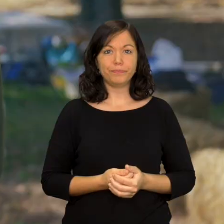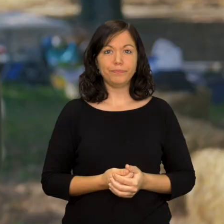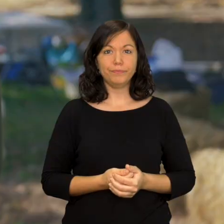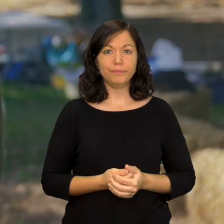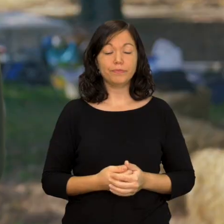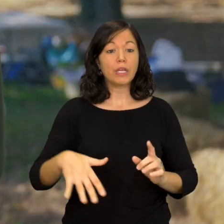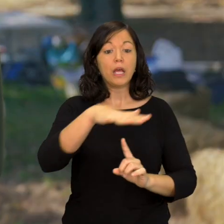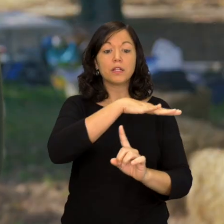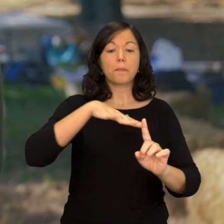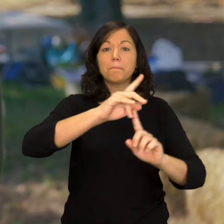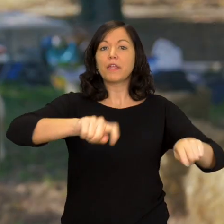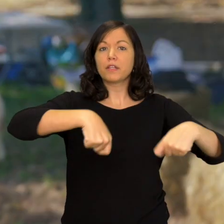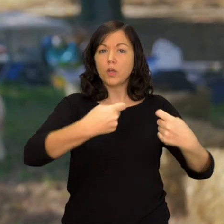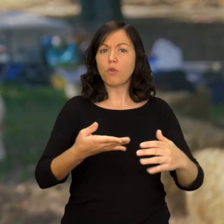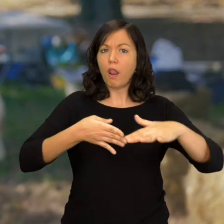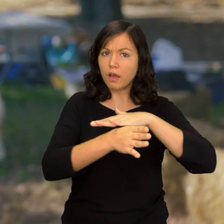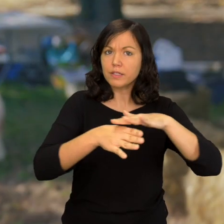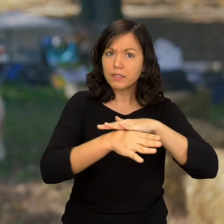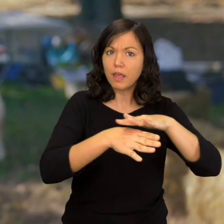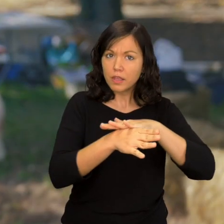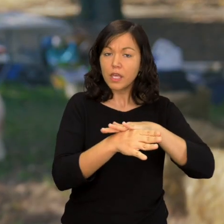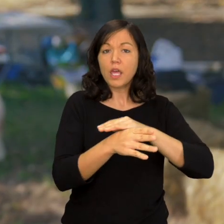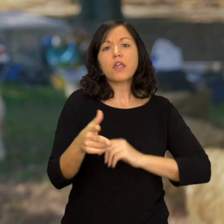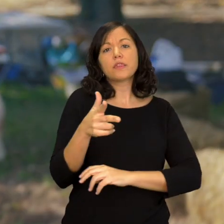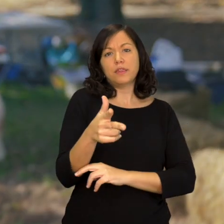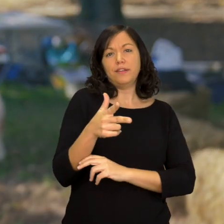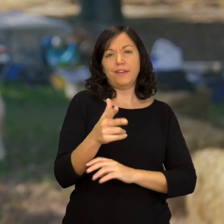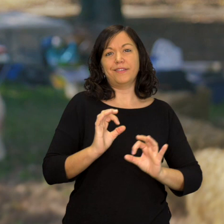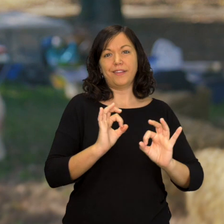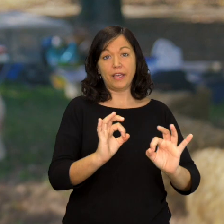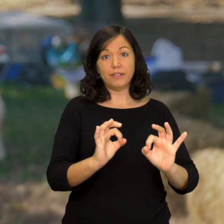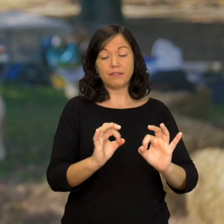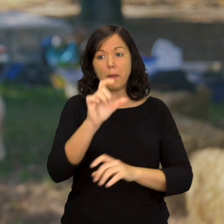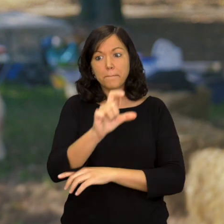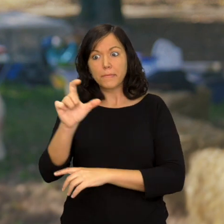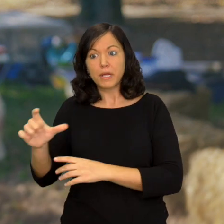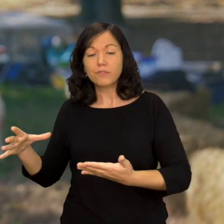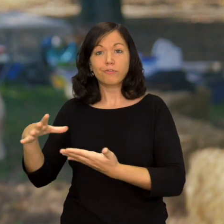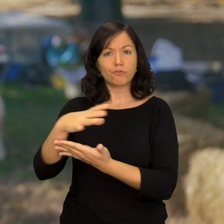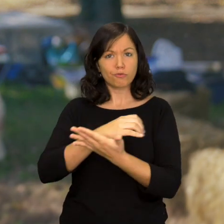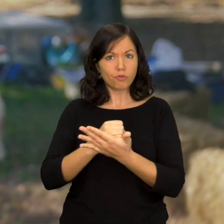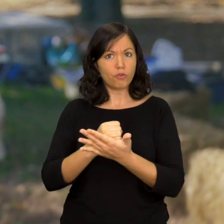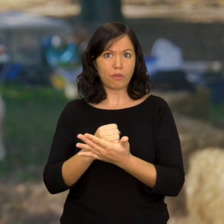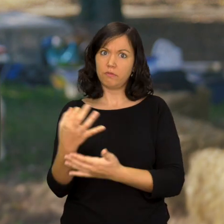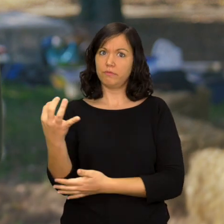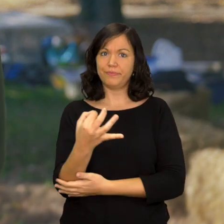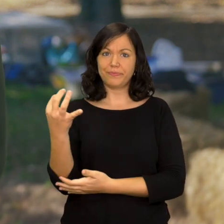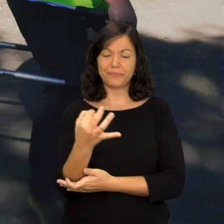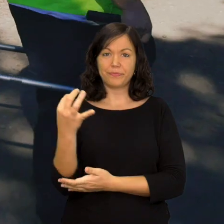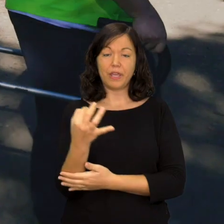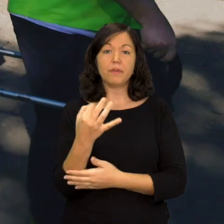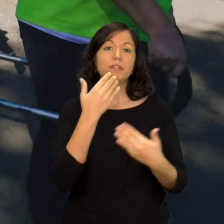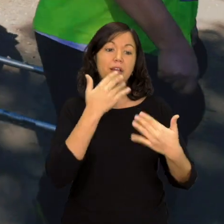El poder accedir al medi natural és un dret al que tota la població hauria de tenir